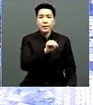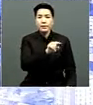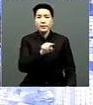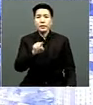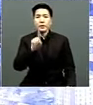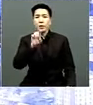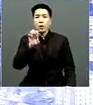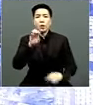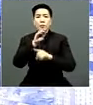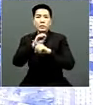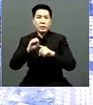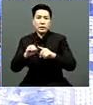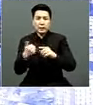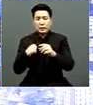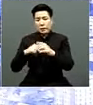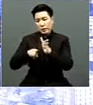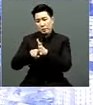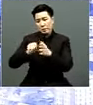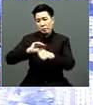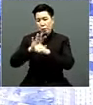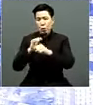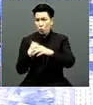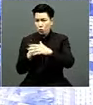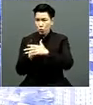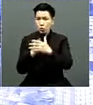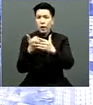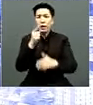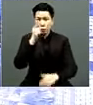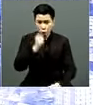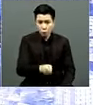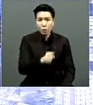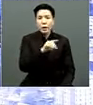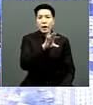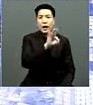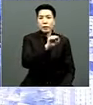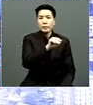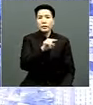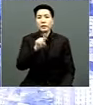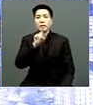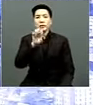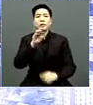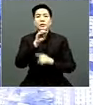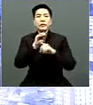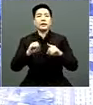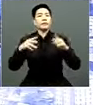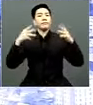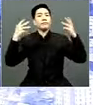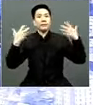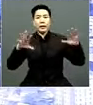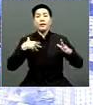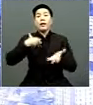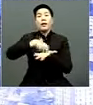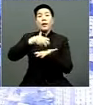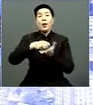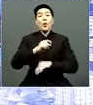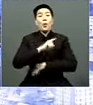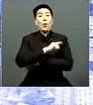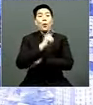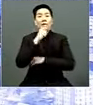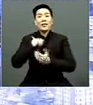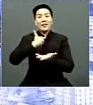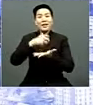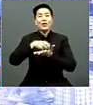งจะสู้กับเจ้าโควิด-19 นี้ได้นะครับต้องฝากตรงนี้ด้วยครับจบเรื่องของรายงานสถานการณ์รายวัน